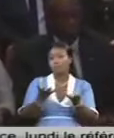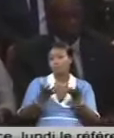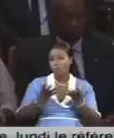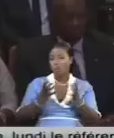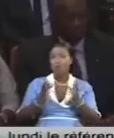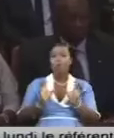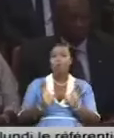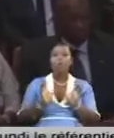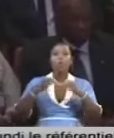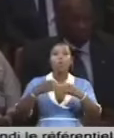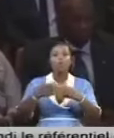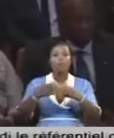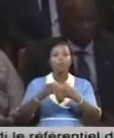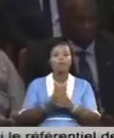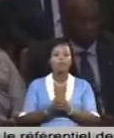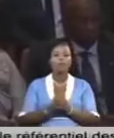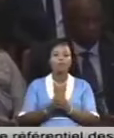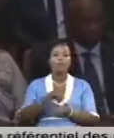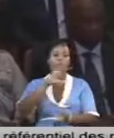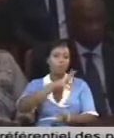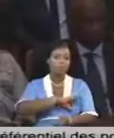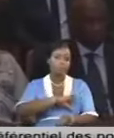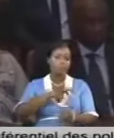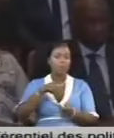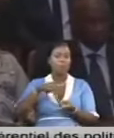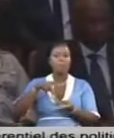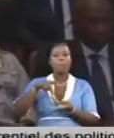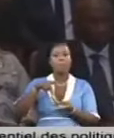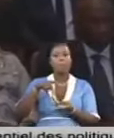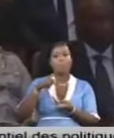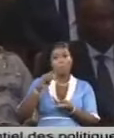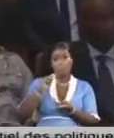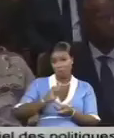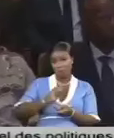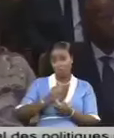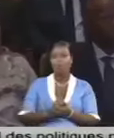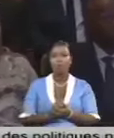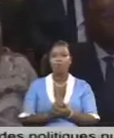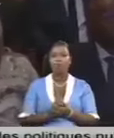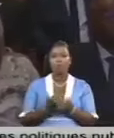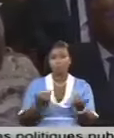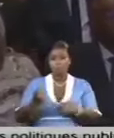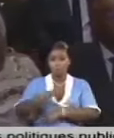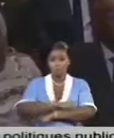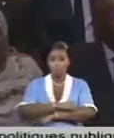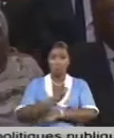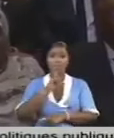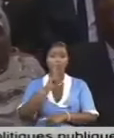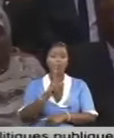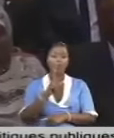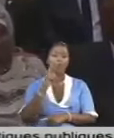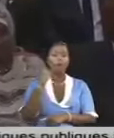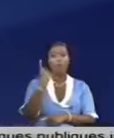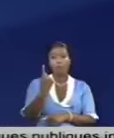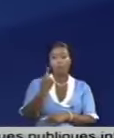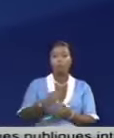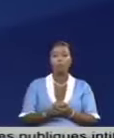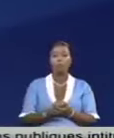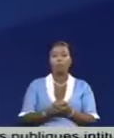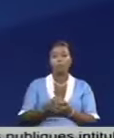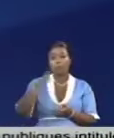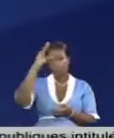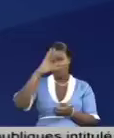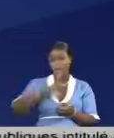prend le dessus sur les intérêts particuliers aujourd'hui en est s monsieur le Président de